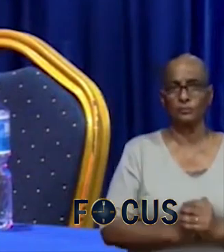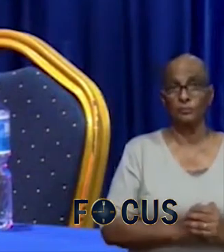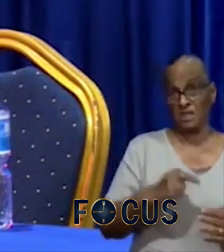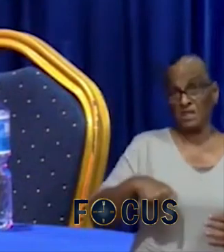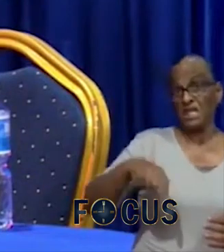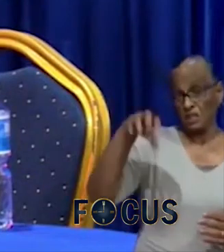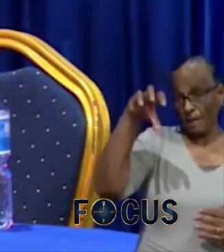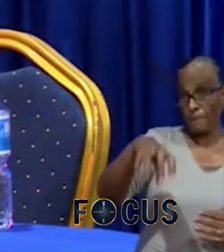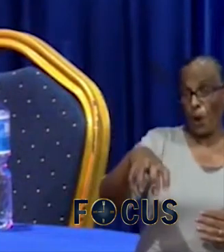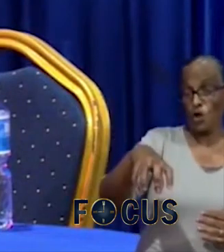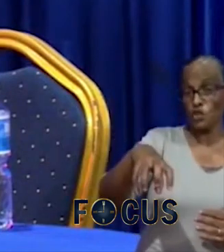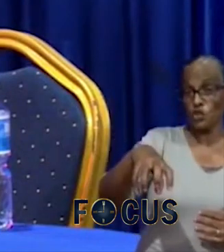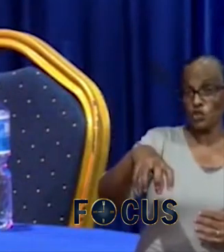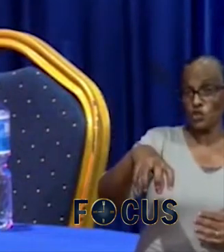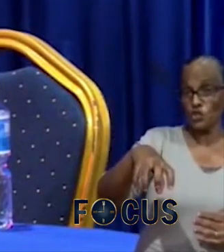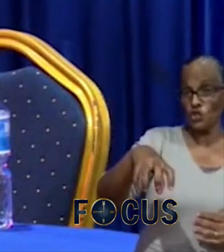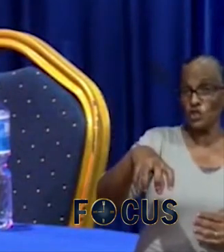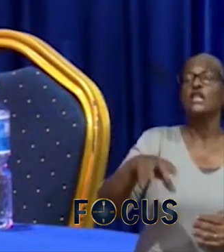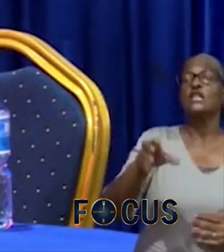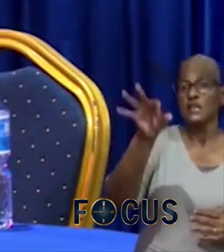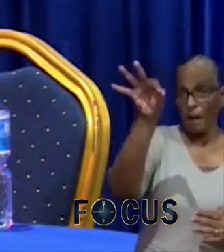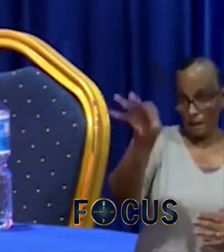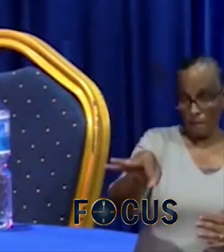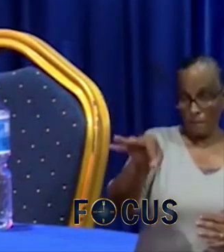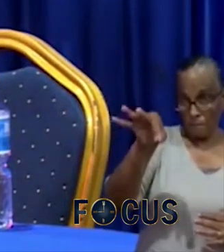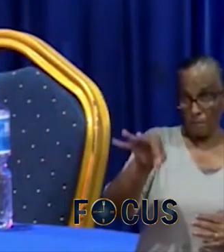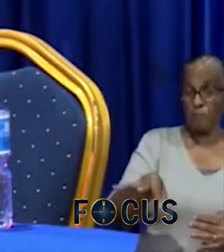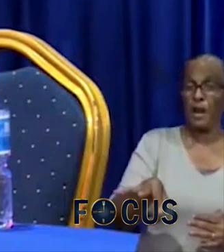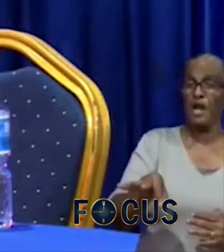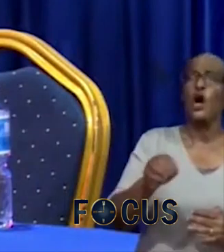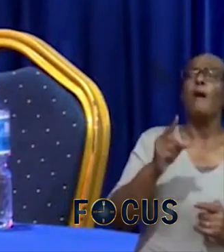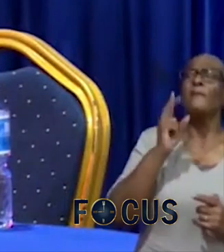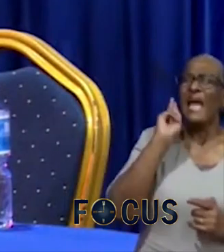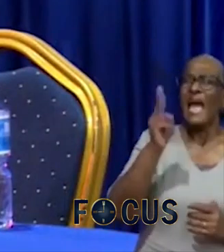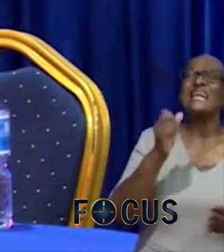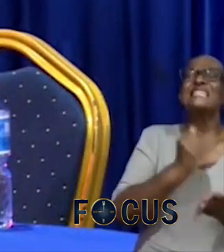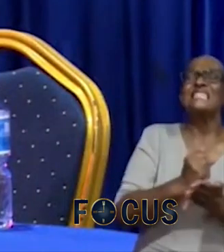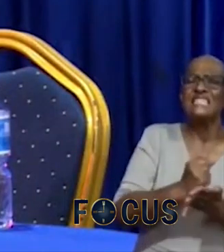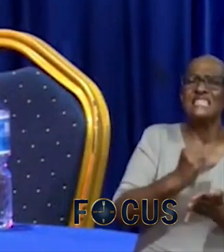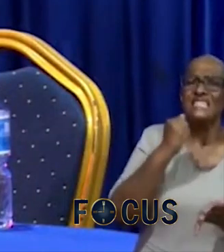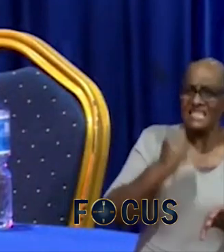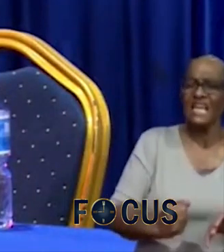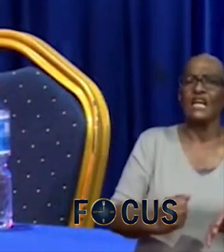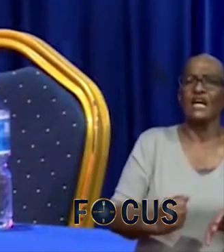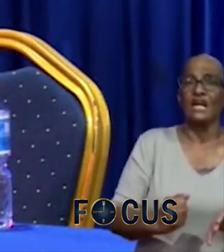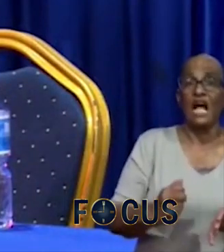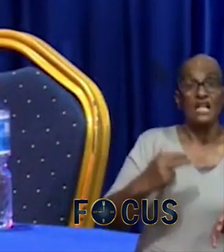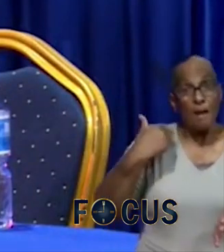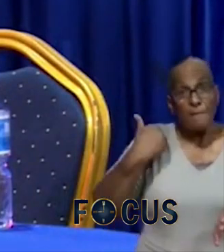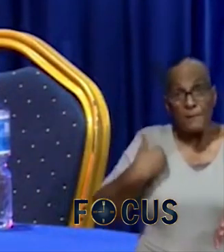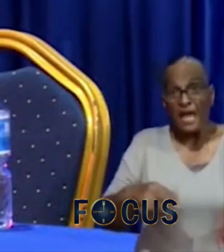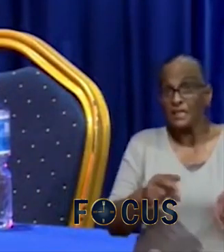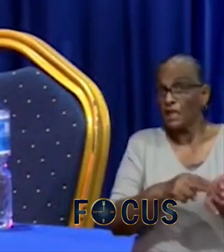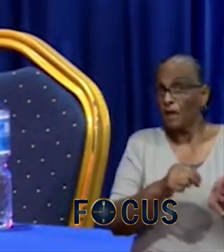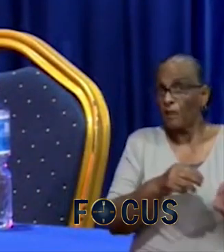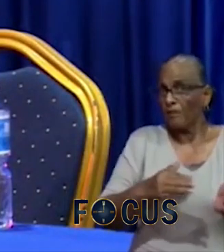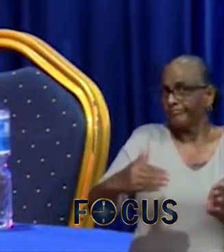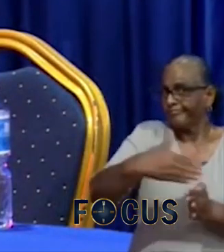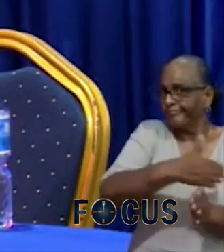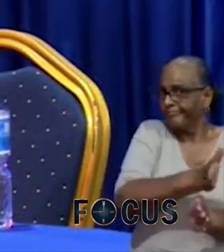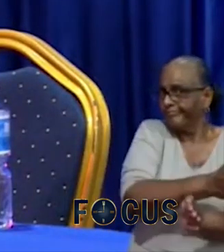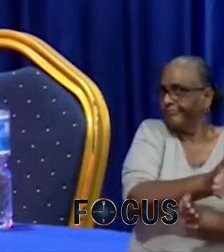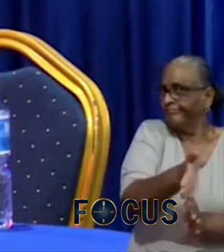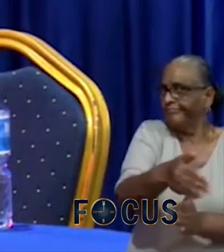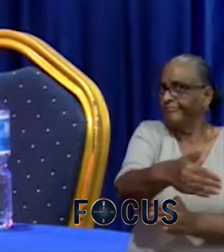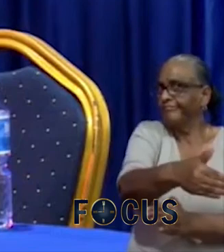deze posten zijn allemaal geplaatst om er zeker van te zijn dat indien men gebruik zou willen maken van de uitwijkroutes,